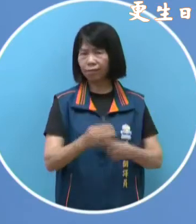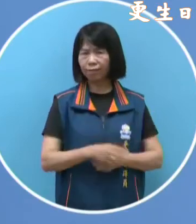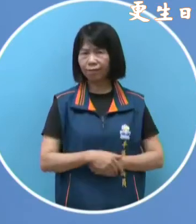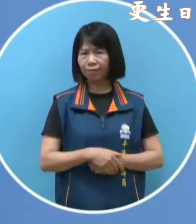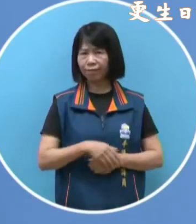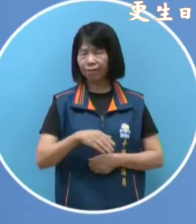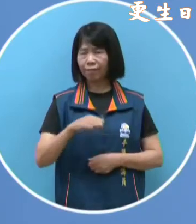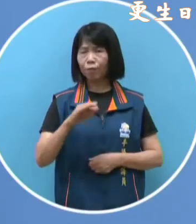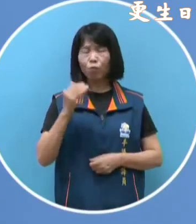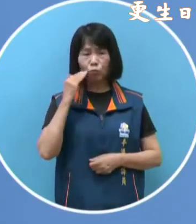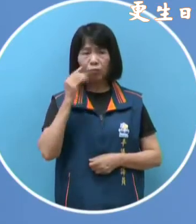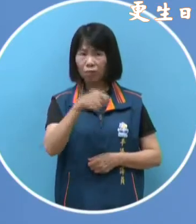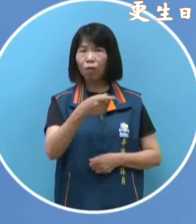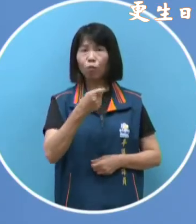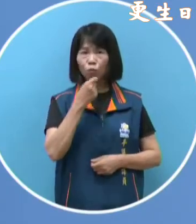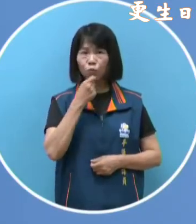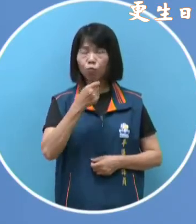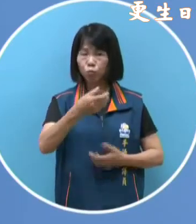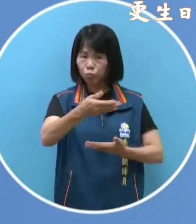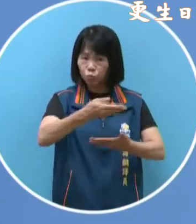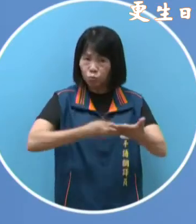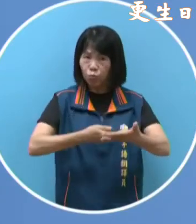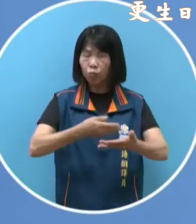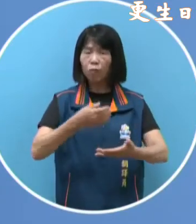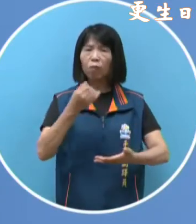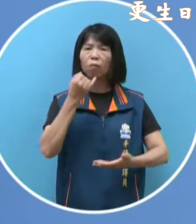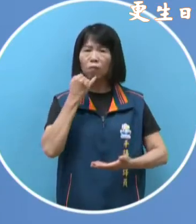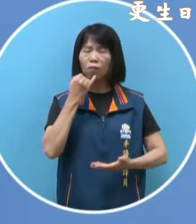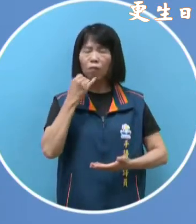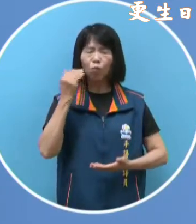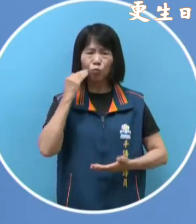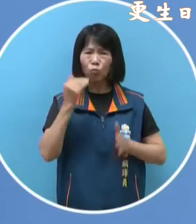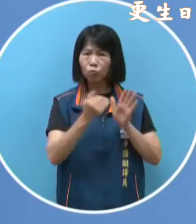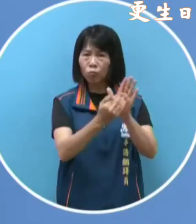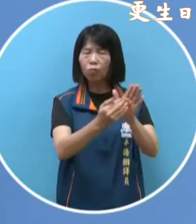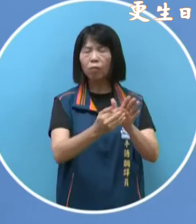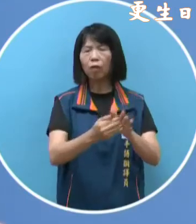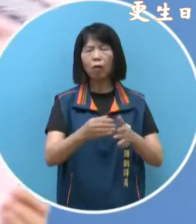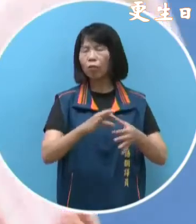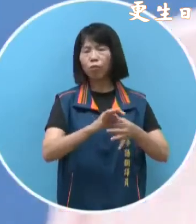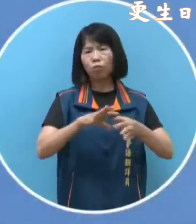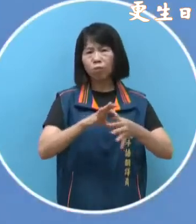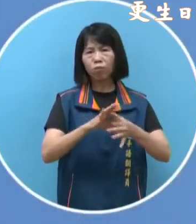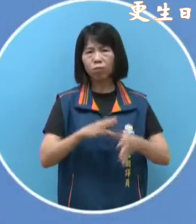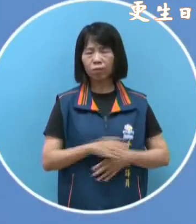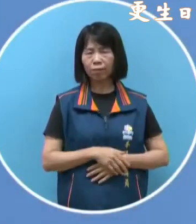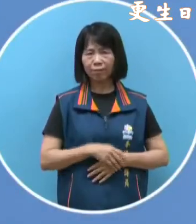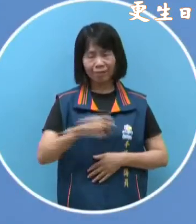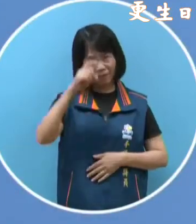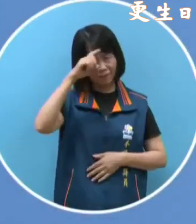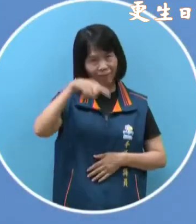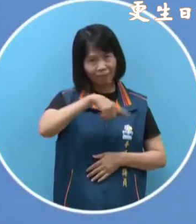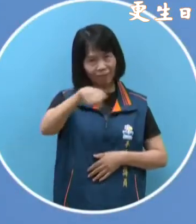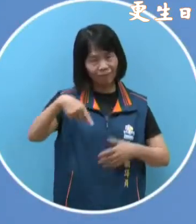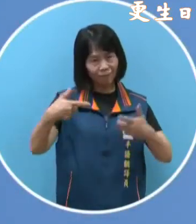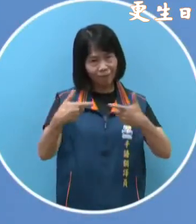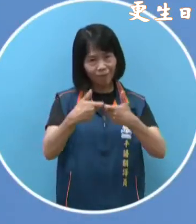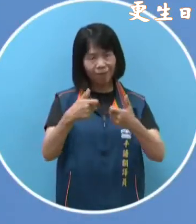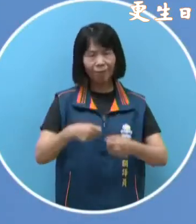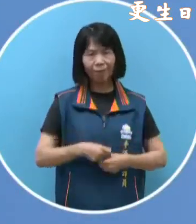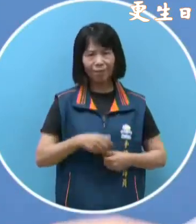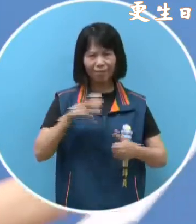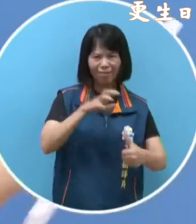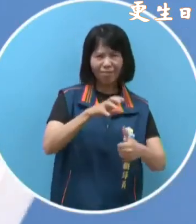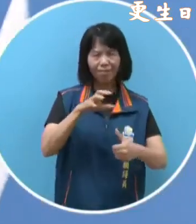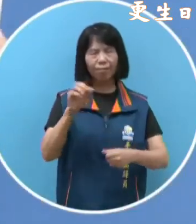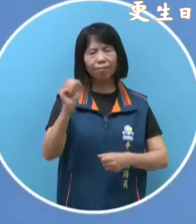是说他愿不愿意收哦，愿不愿意收哦，这个部分呢要请店家那个乡亲还有店家呢来配合哦。